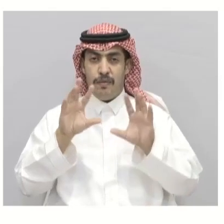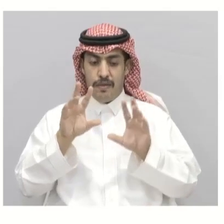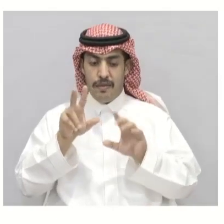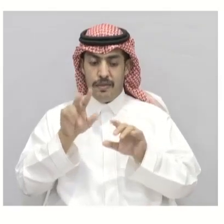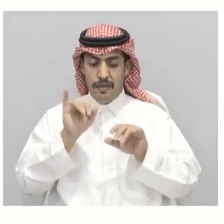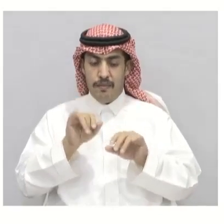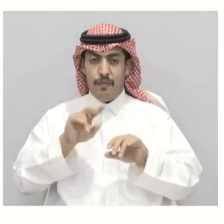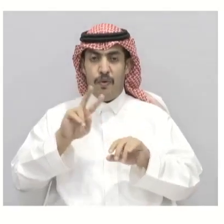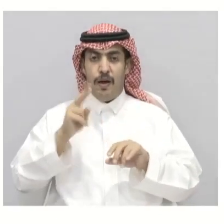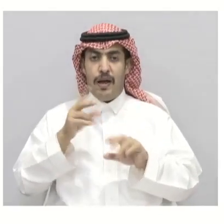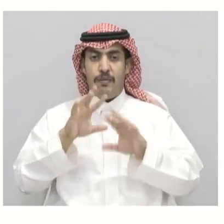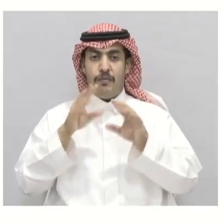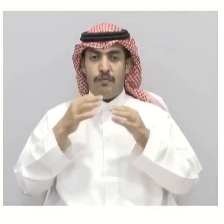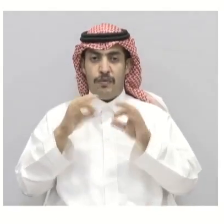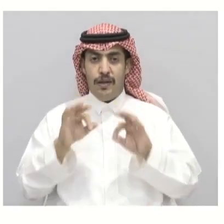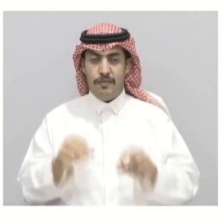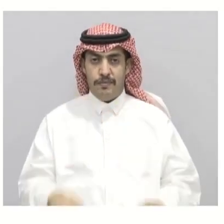وغير متكاملتين